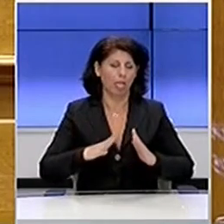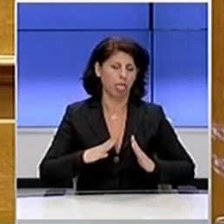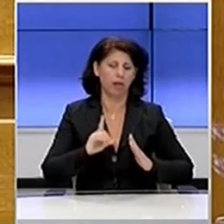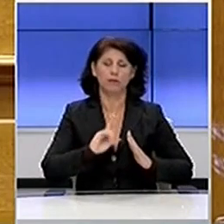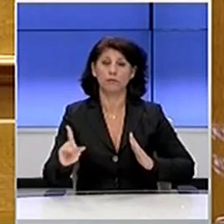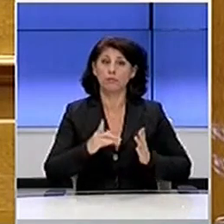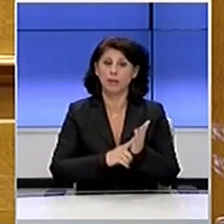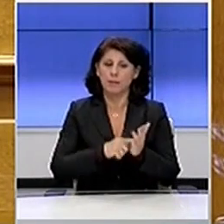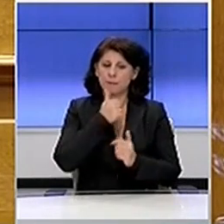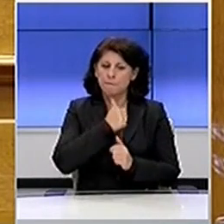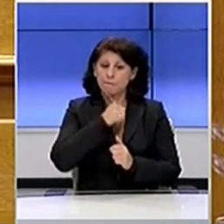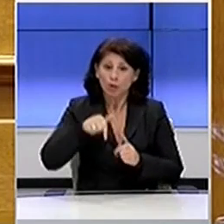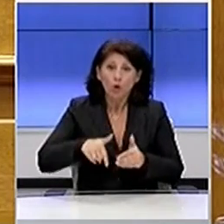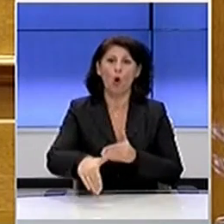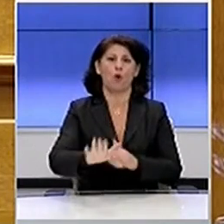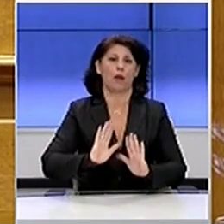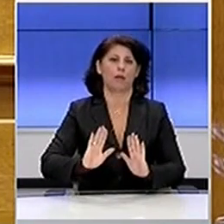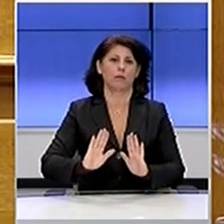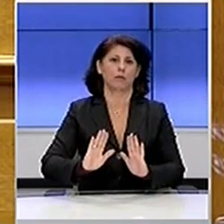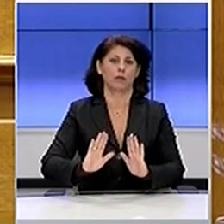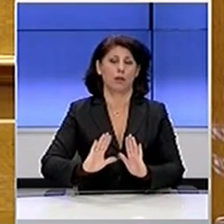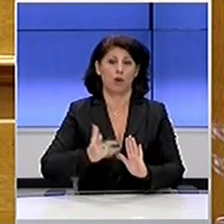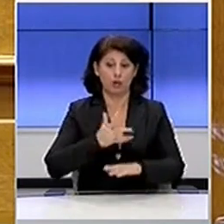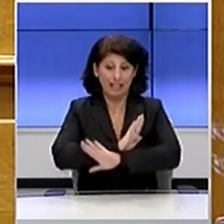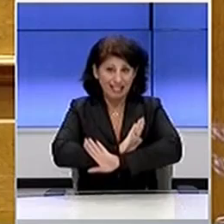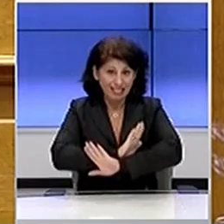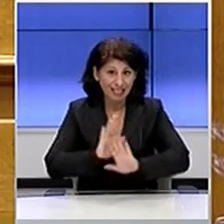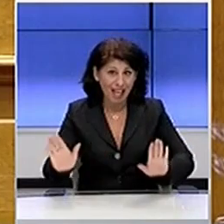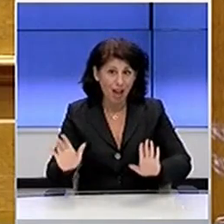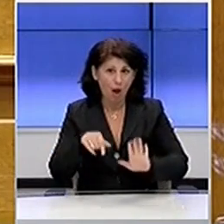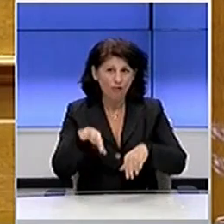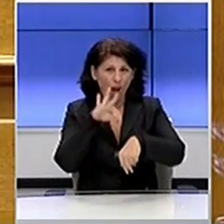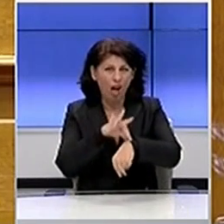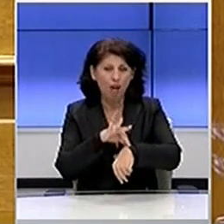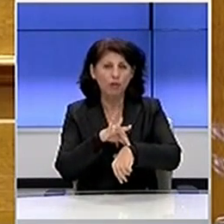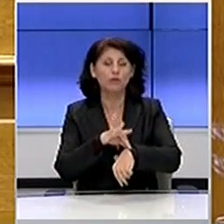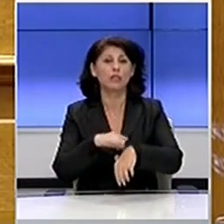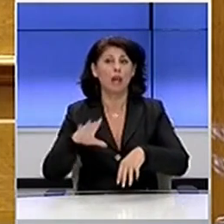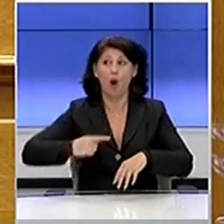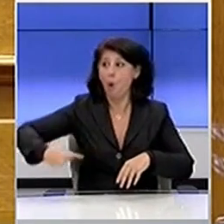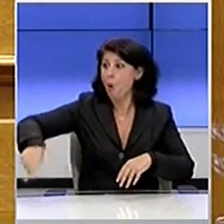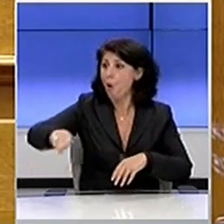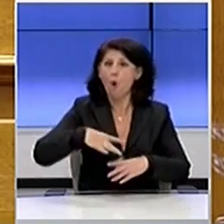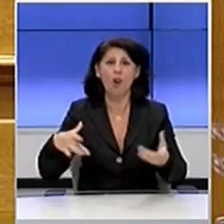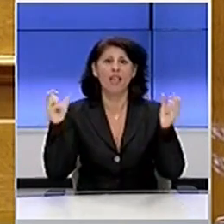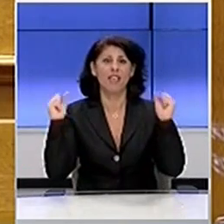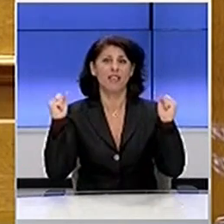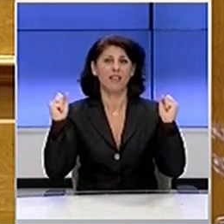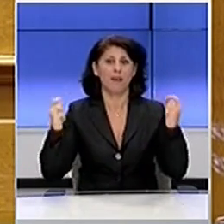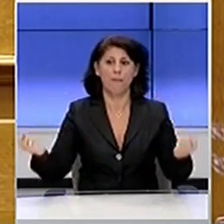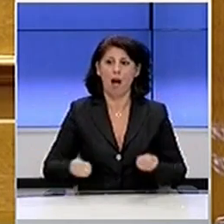να βρει όλους τους πολίτες υγιείς, τον παραγωγικό ιστό της χώρας, έτοιμο να